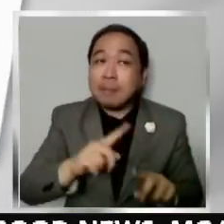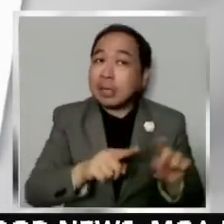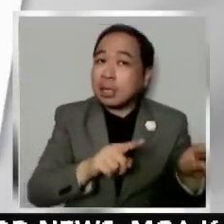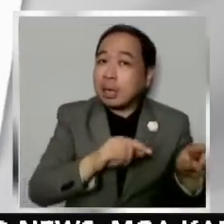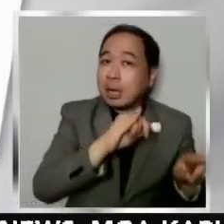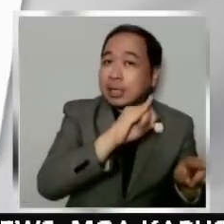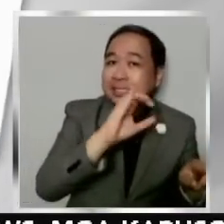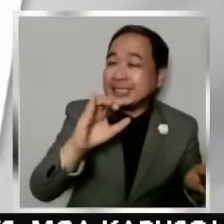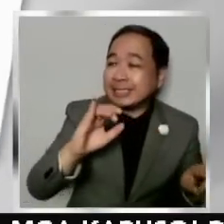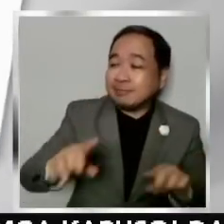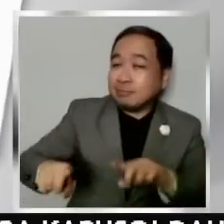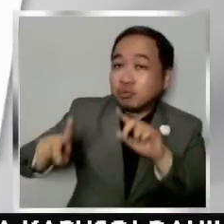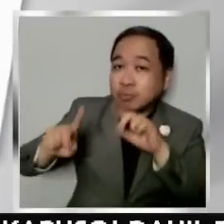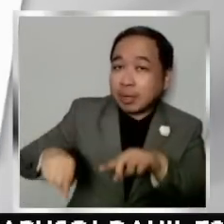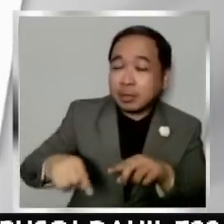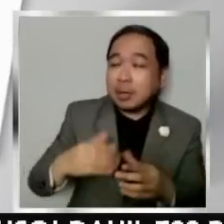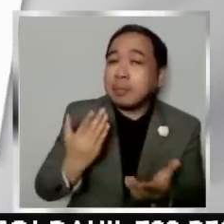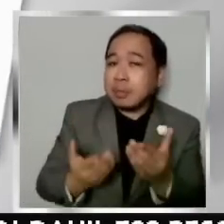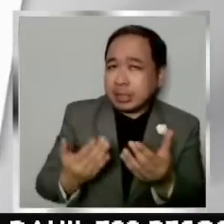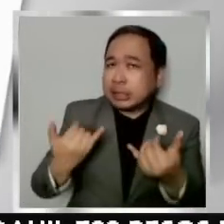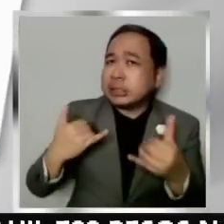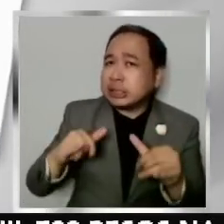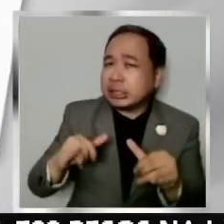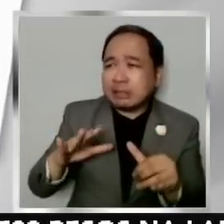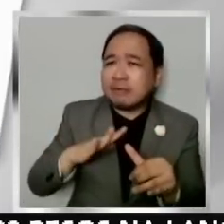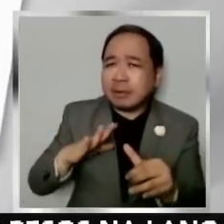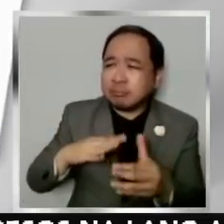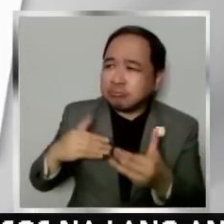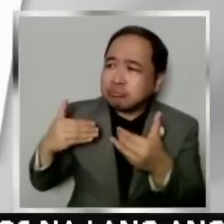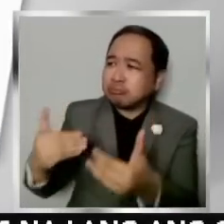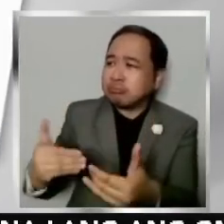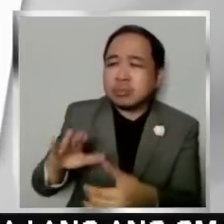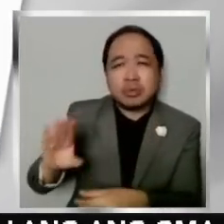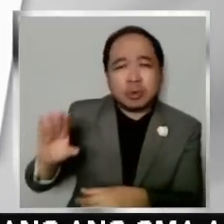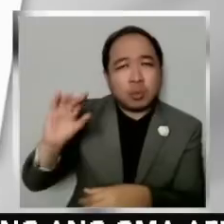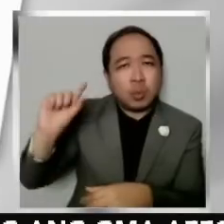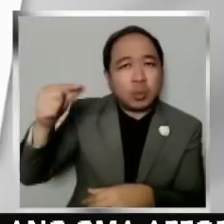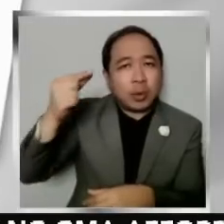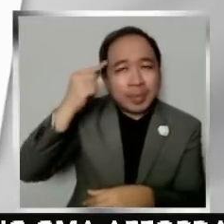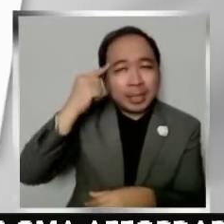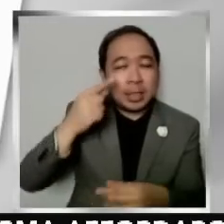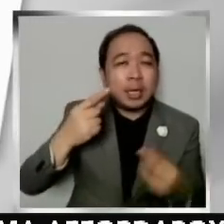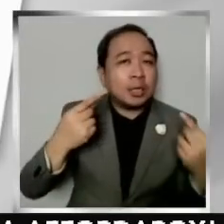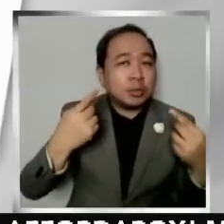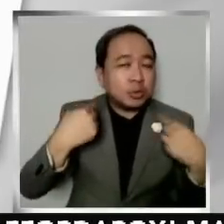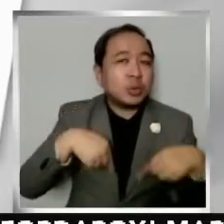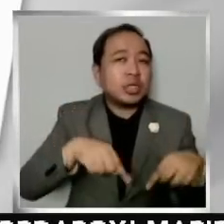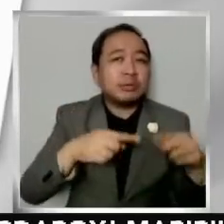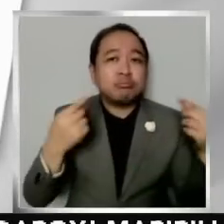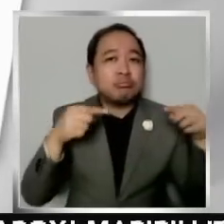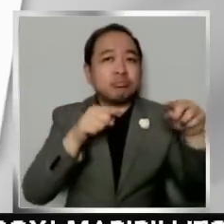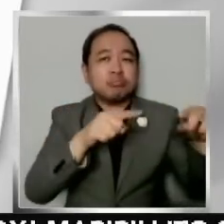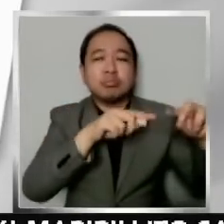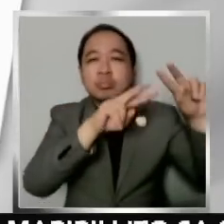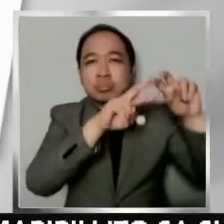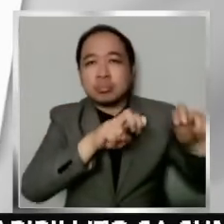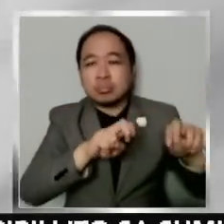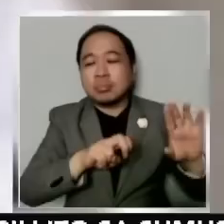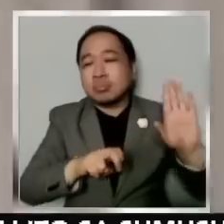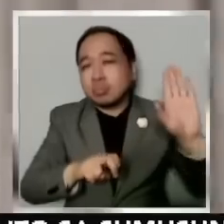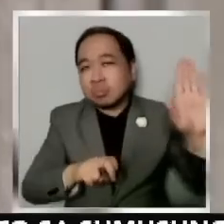Chamber, pwede pa rin naman daw yung ituloy ng ating gobyerno habang gumugulong din ang investigasyon ng